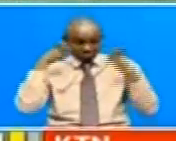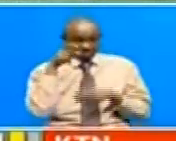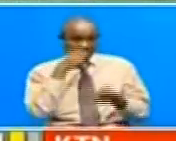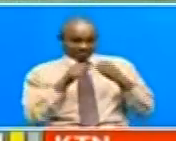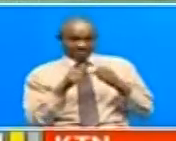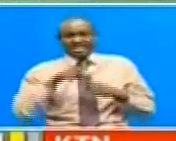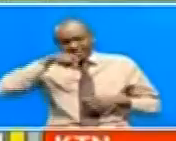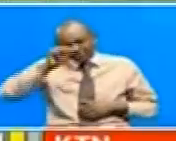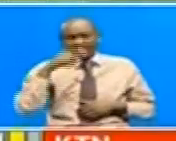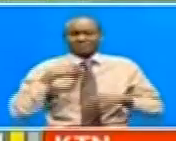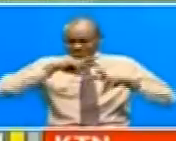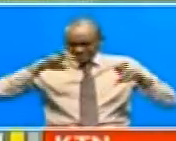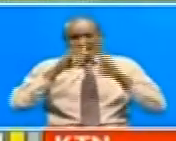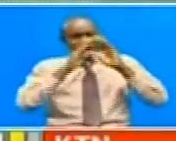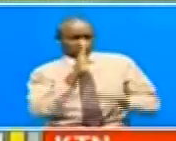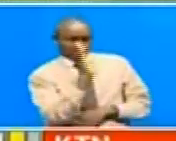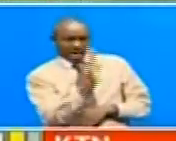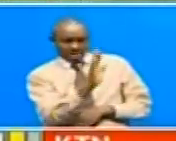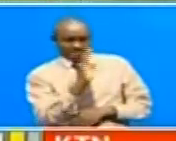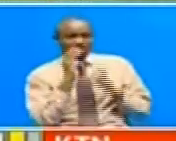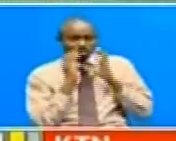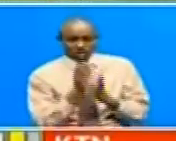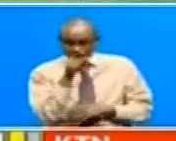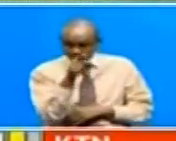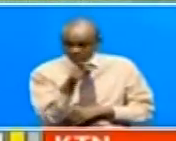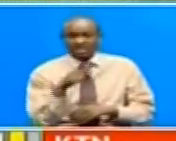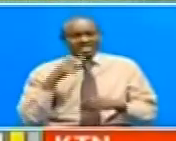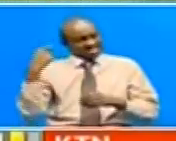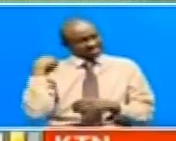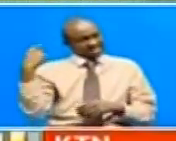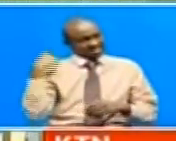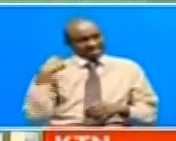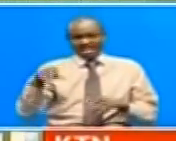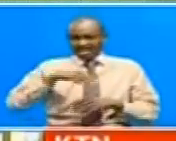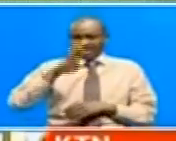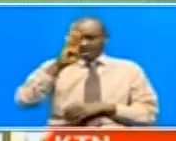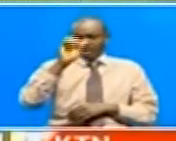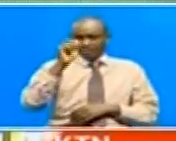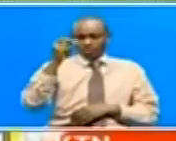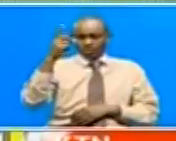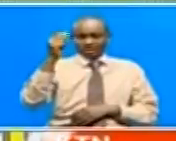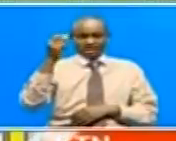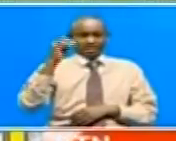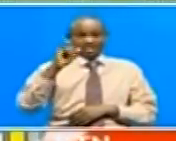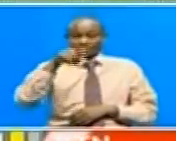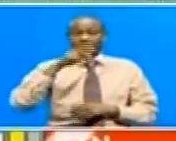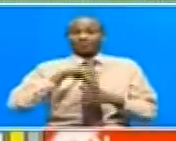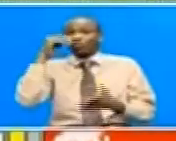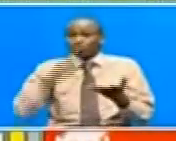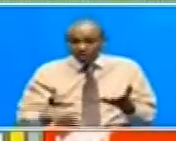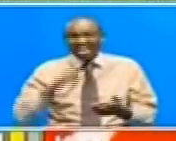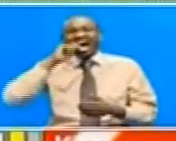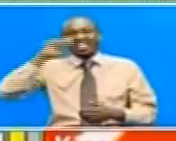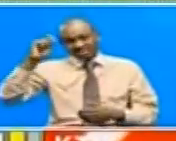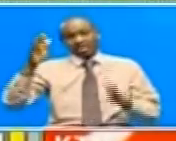walifanya msako mkali ndani ya nyumba ya shehe huyo kwa hapo jana jioni katika eneo la Bondeni na kupata gurunedi na vilipuzi vingine. Shehe huyo